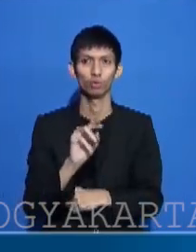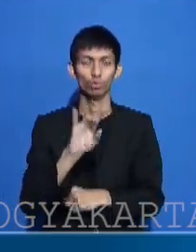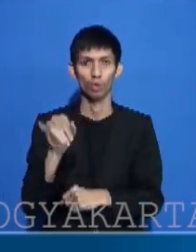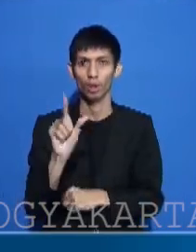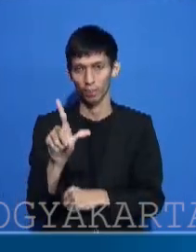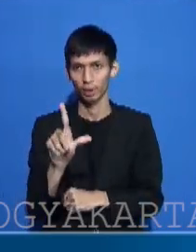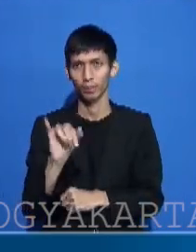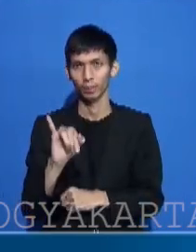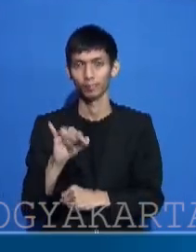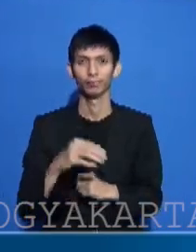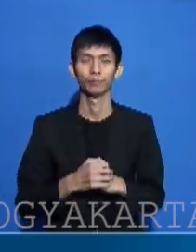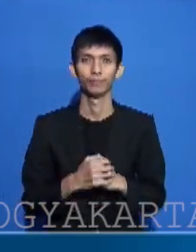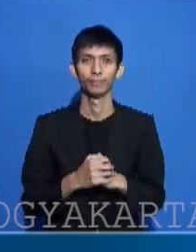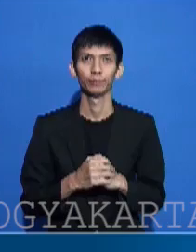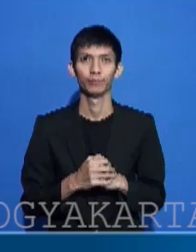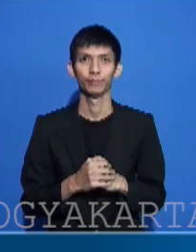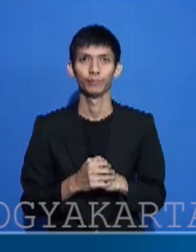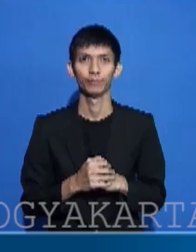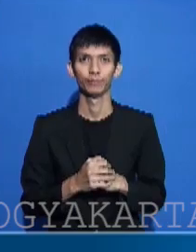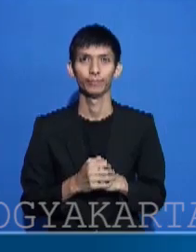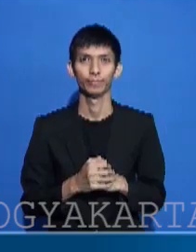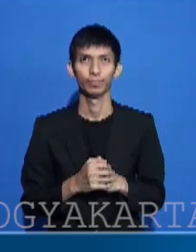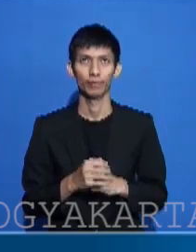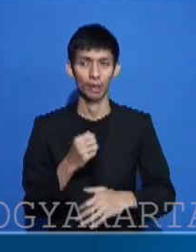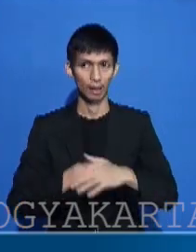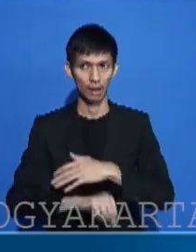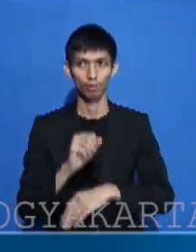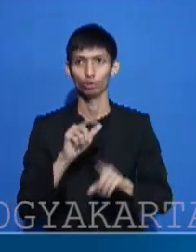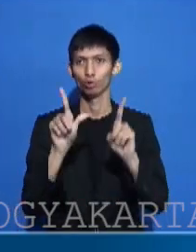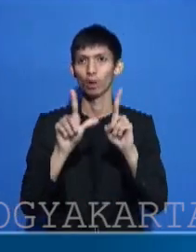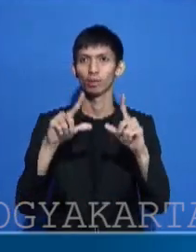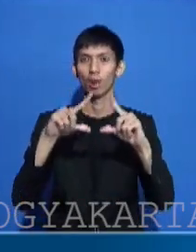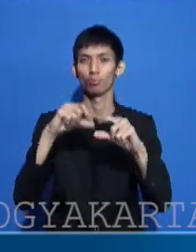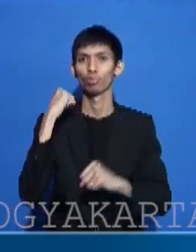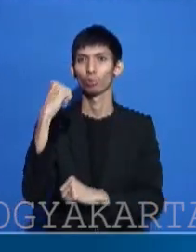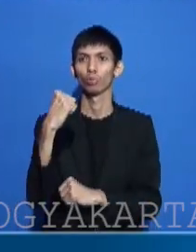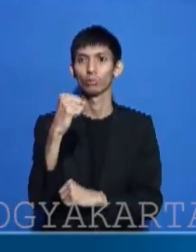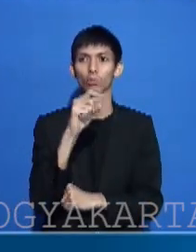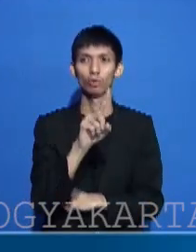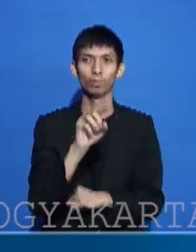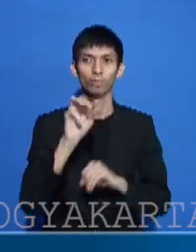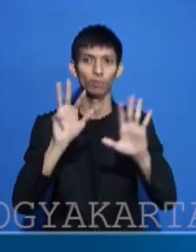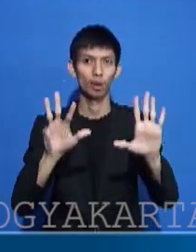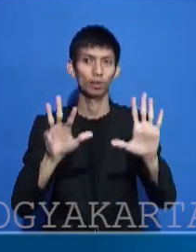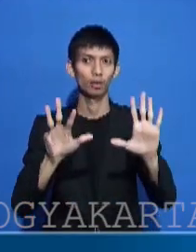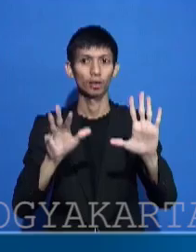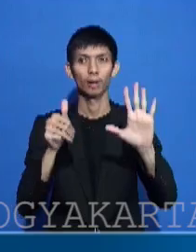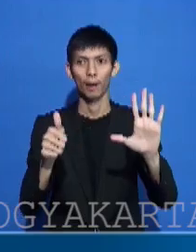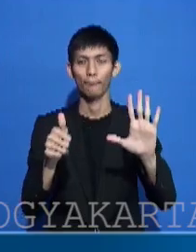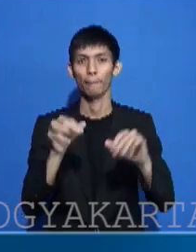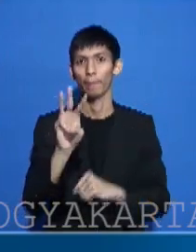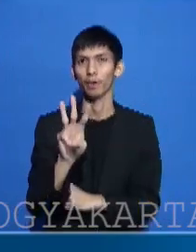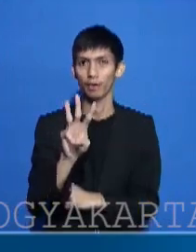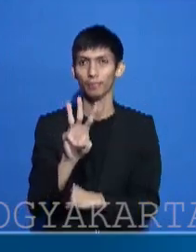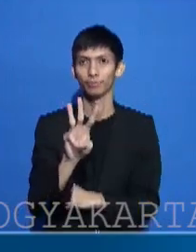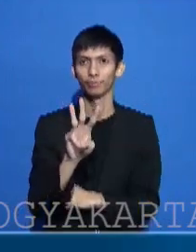waktu Indonesia Barat. Lahir 17 Agustus 1963, almarhum akhirnya mengembuskan